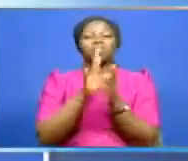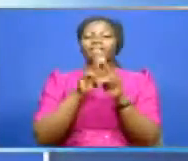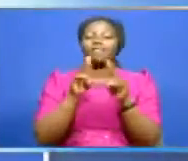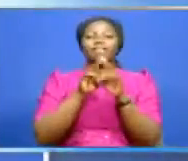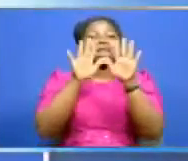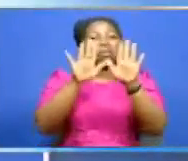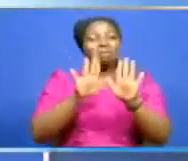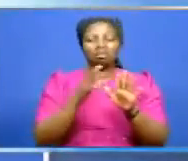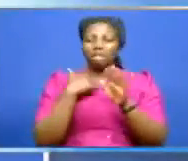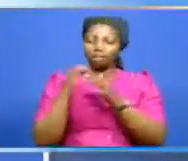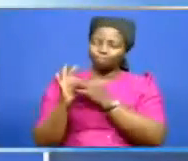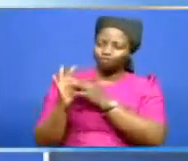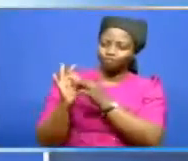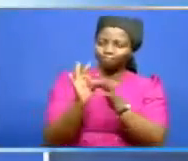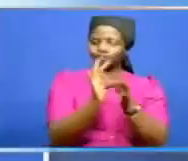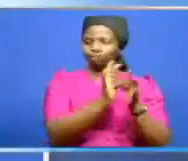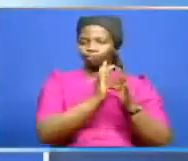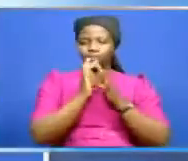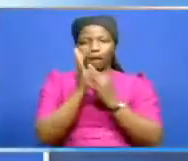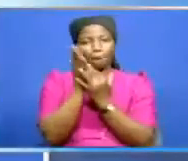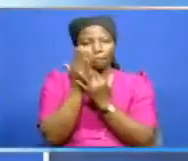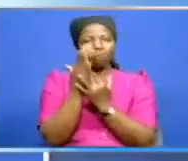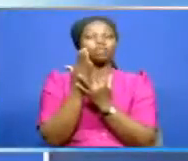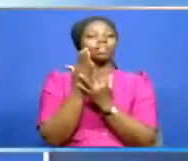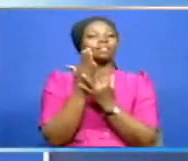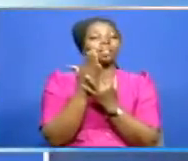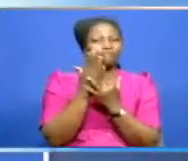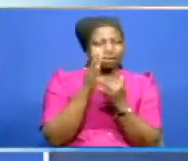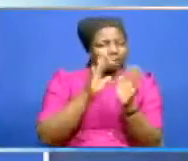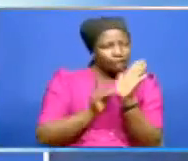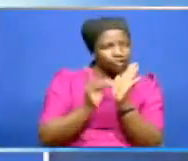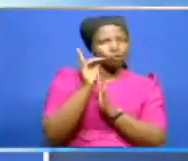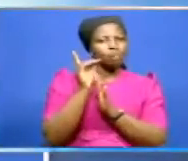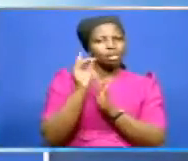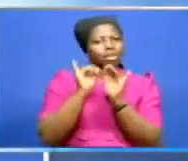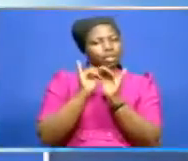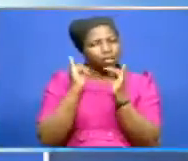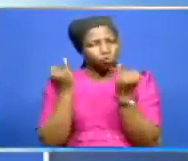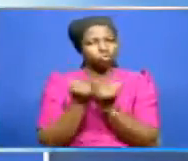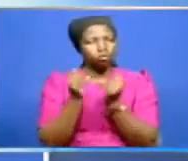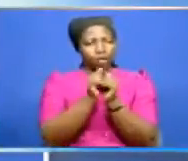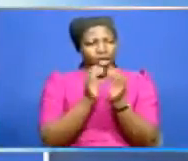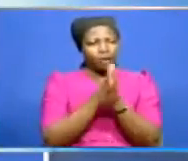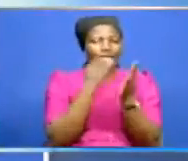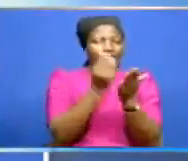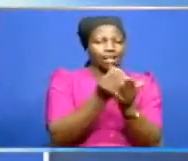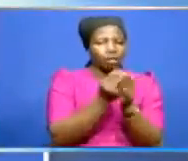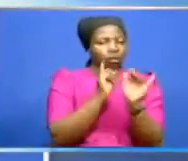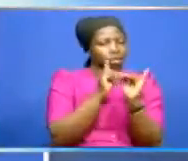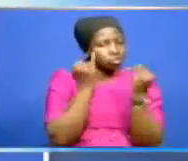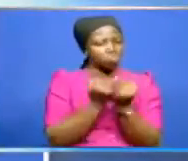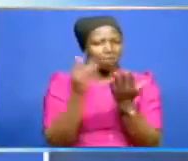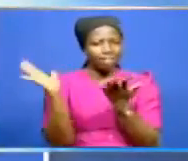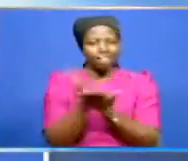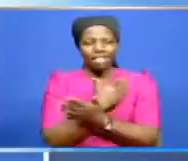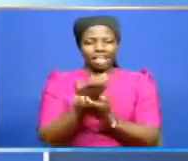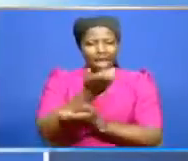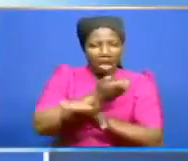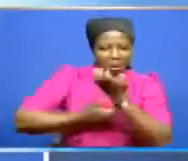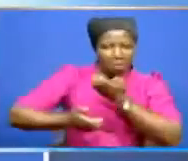wa karibu baina ya mataifa washirika wa kimaendeleo na taasisi za kifedha katika kukabiliana na athari za kiuchumi na